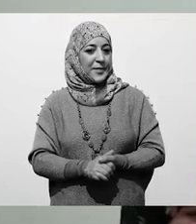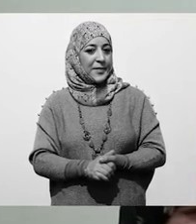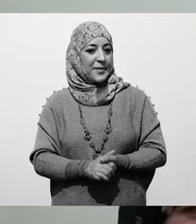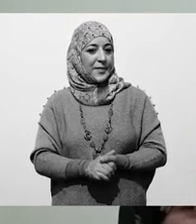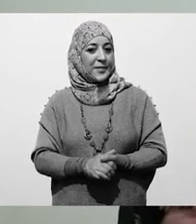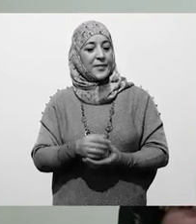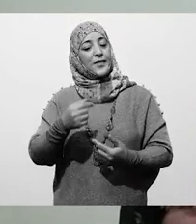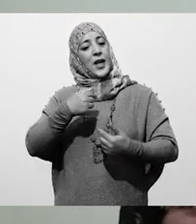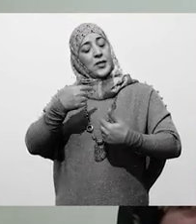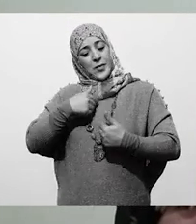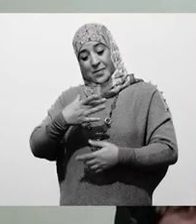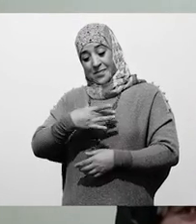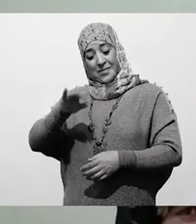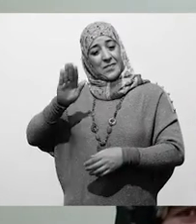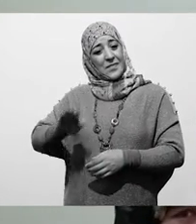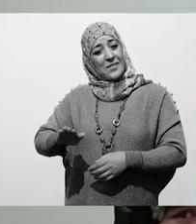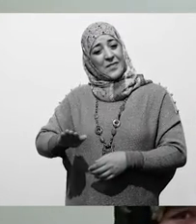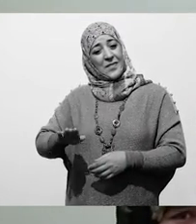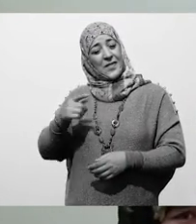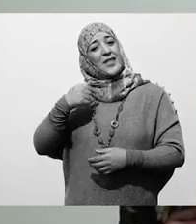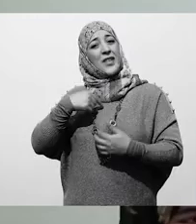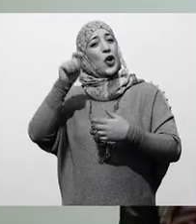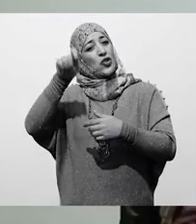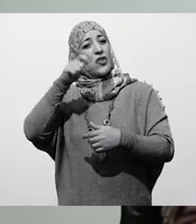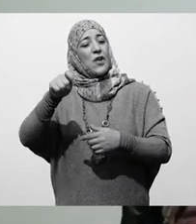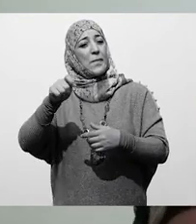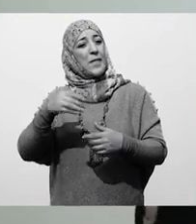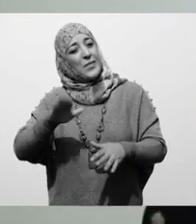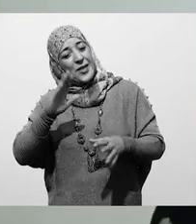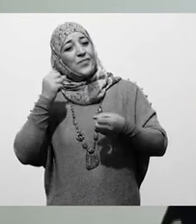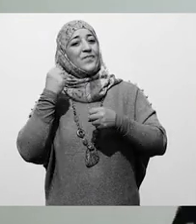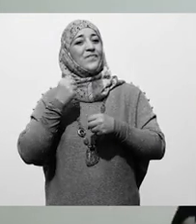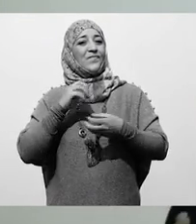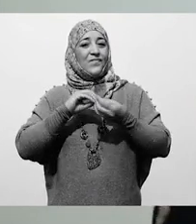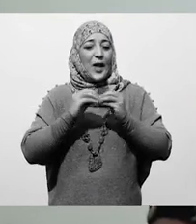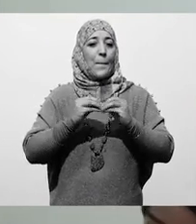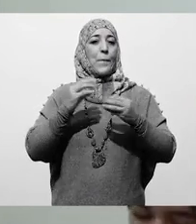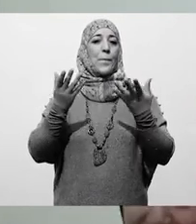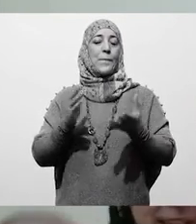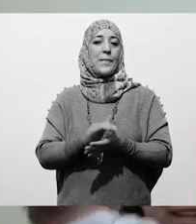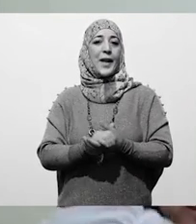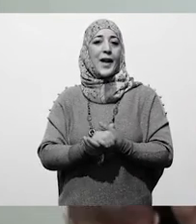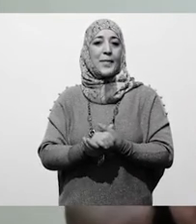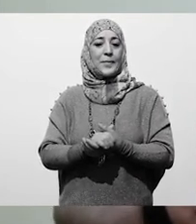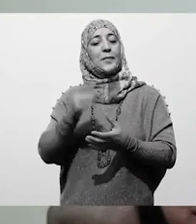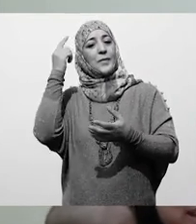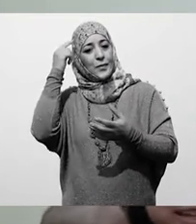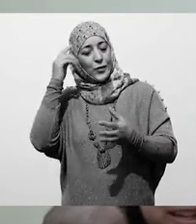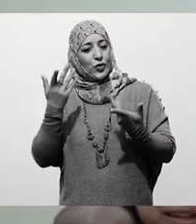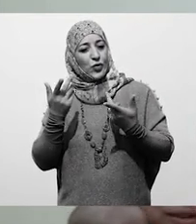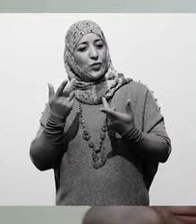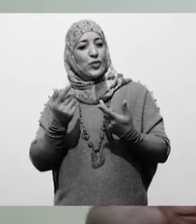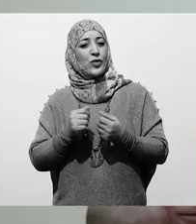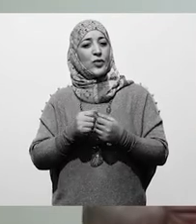L'appel à son grand-père. Concernant ma petite fille, qui est née normale, mais en fin de compte, elle a des